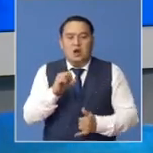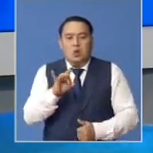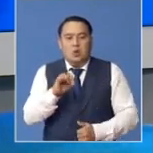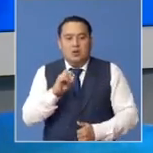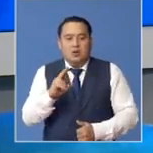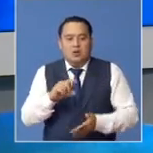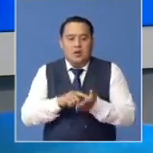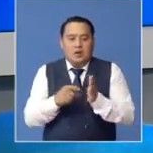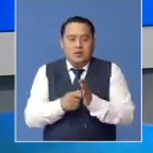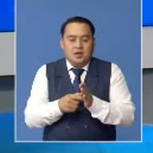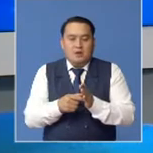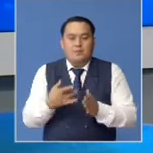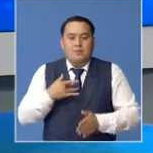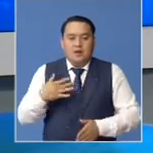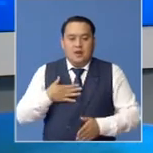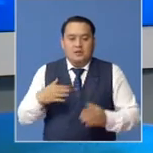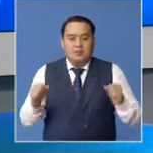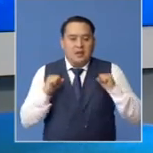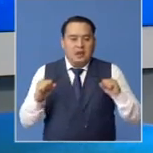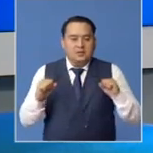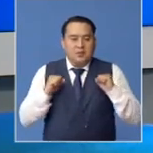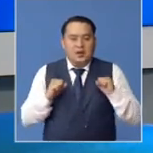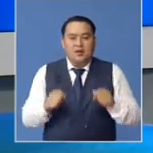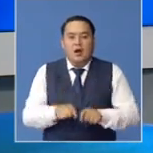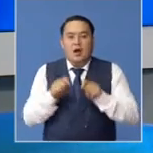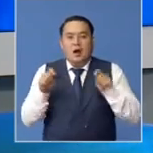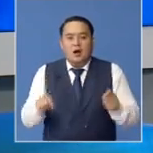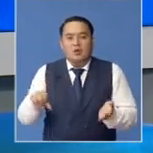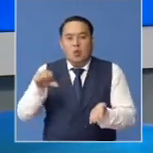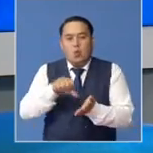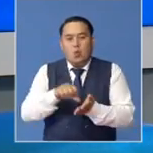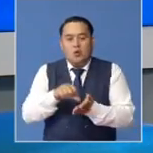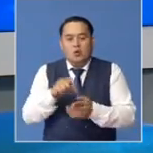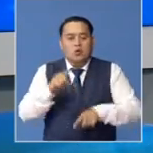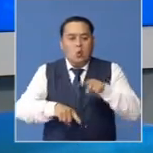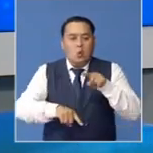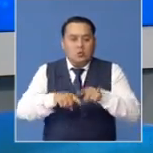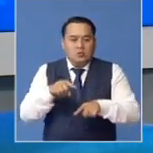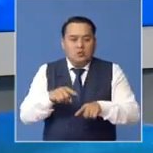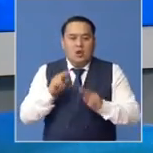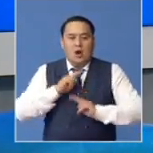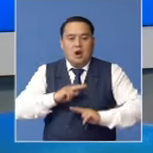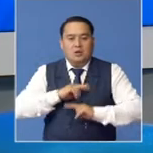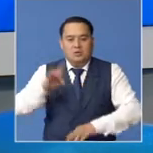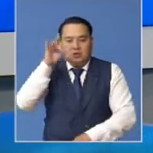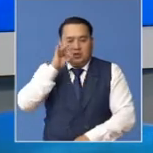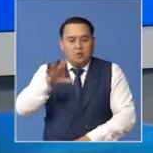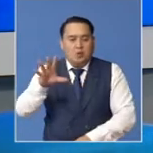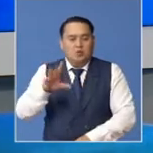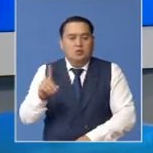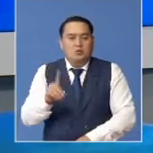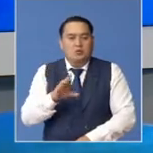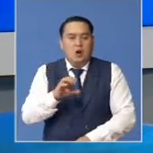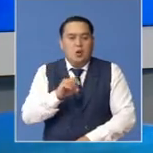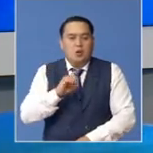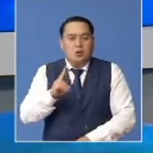именная аудитория, которой присвоено имя спортсмена. В церемонии открытия приняли участие близкие родственники и коллеги чемпиона. Напомню, Саурак